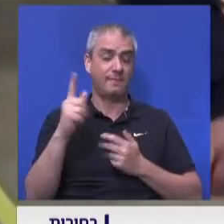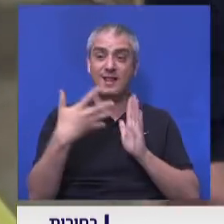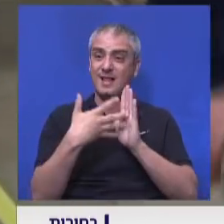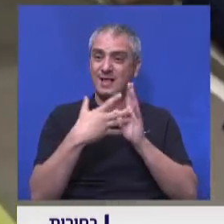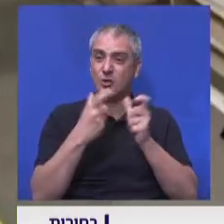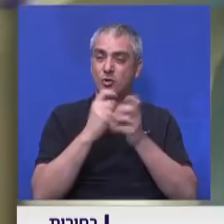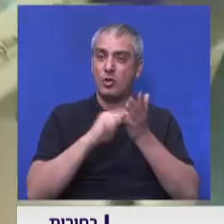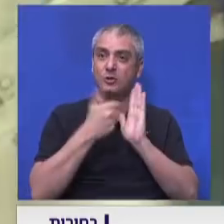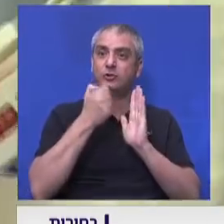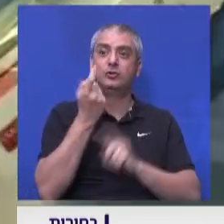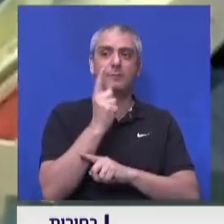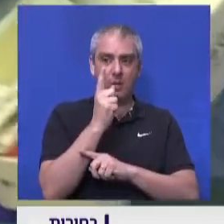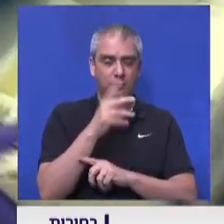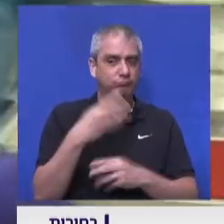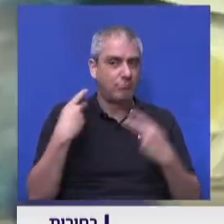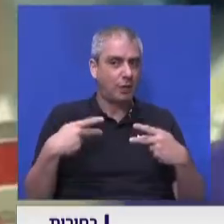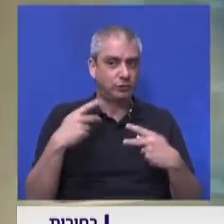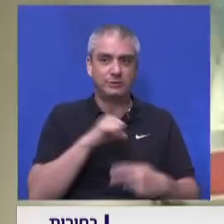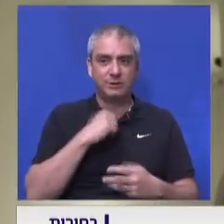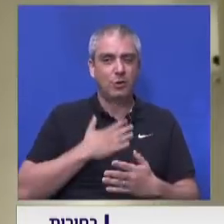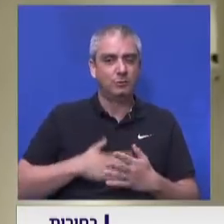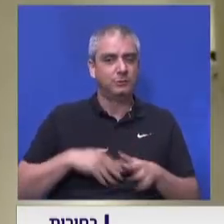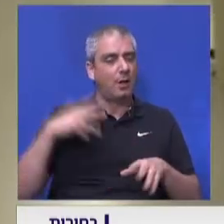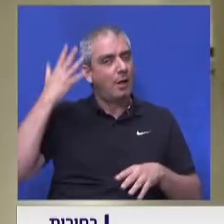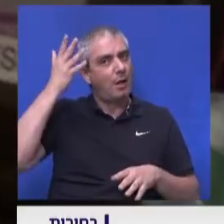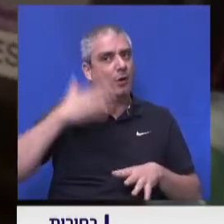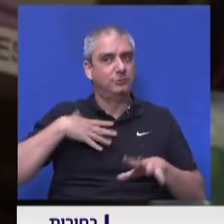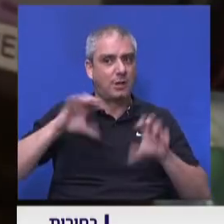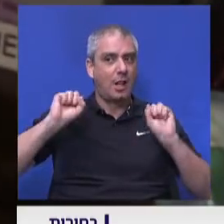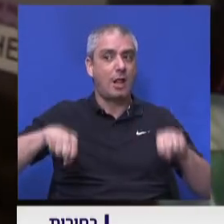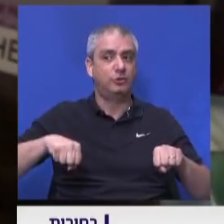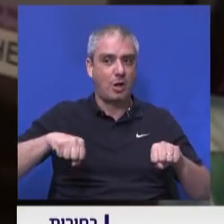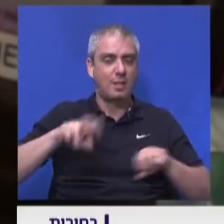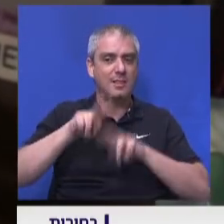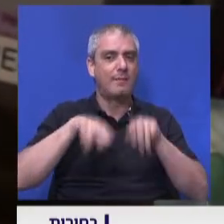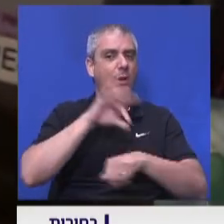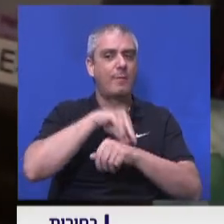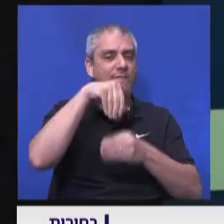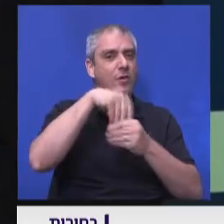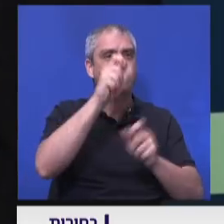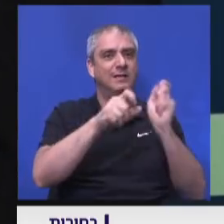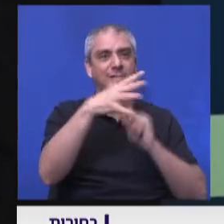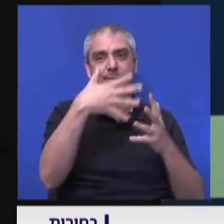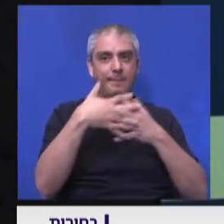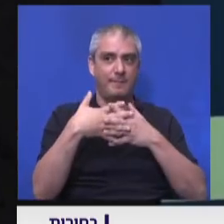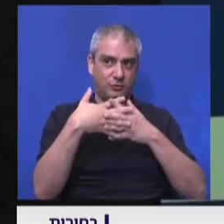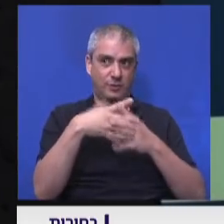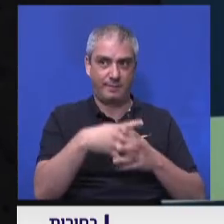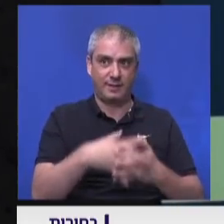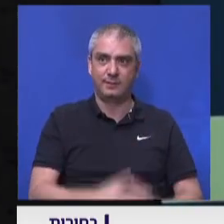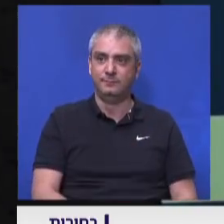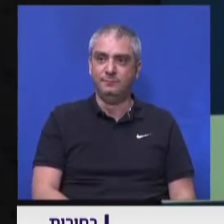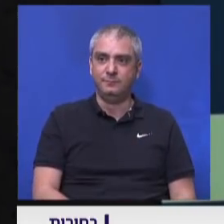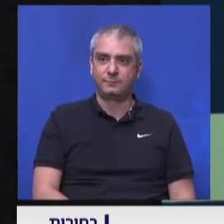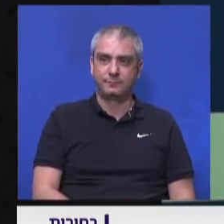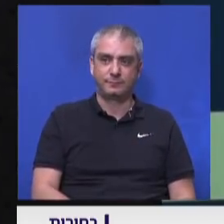הועלה חשש שסין שואפת לשלוט בעתיד בטיפולים הרפואיים של אזרחי ארצות הברית. Foreign powers can